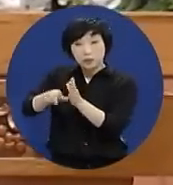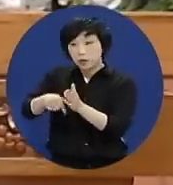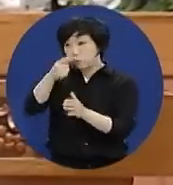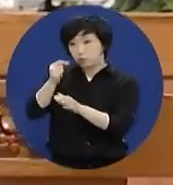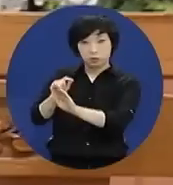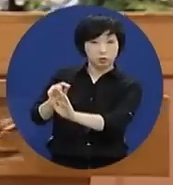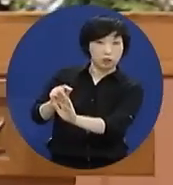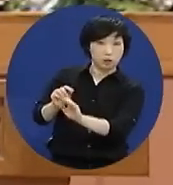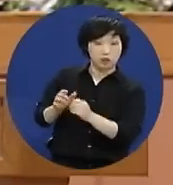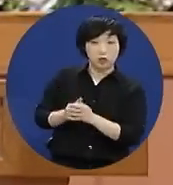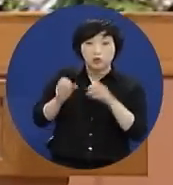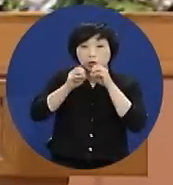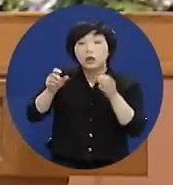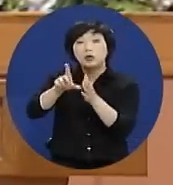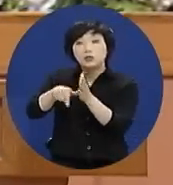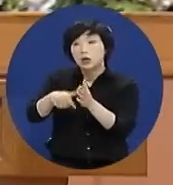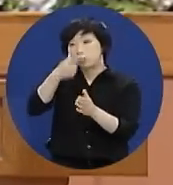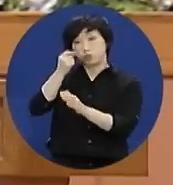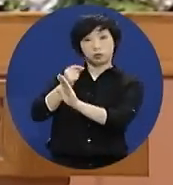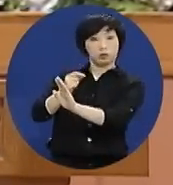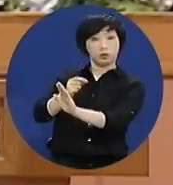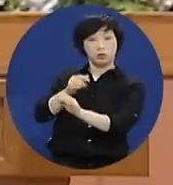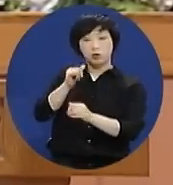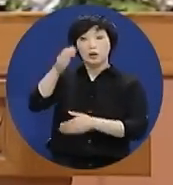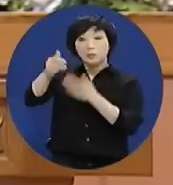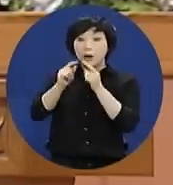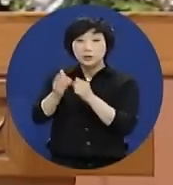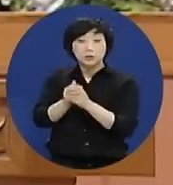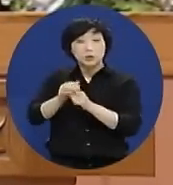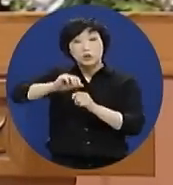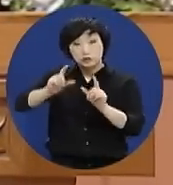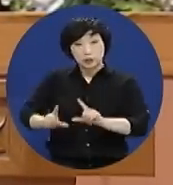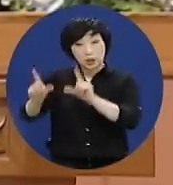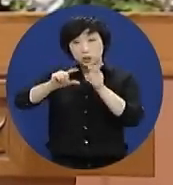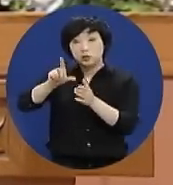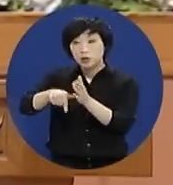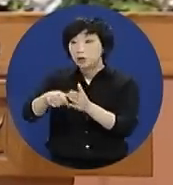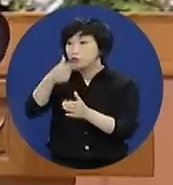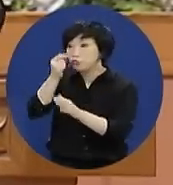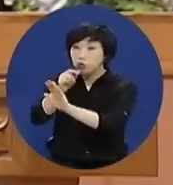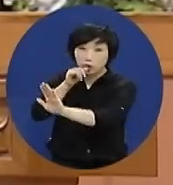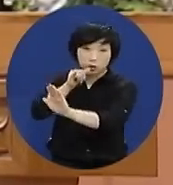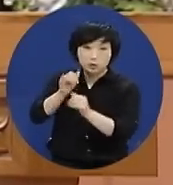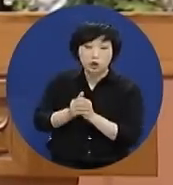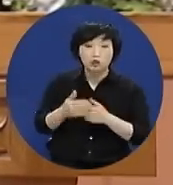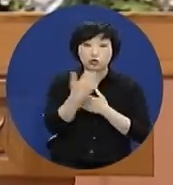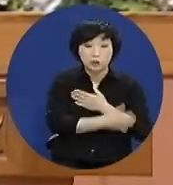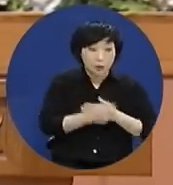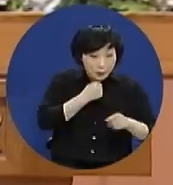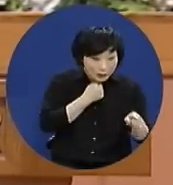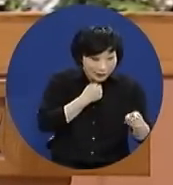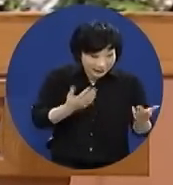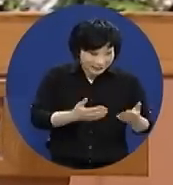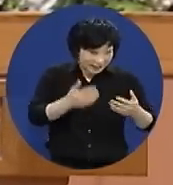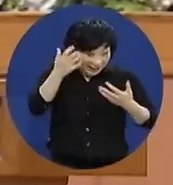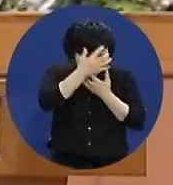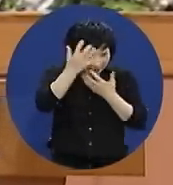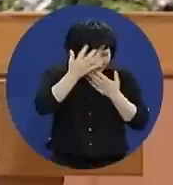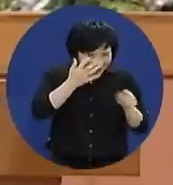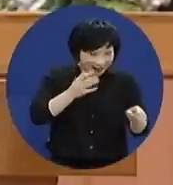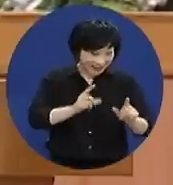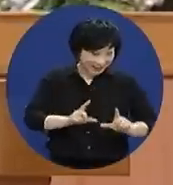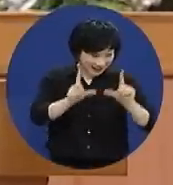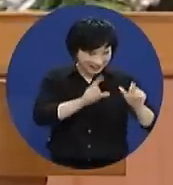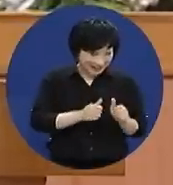祈る時間も伝動する時間もなく神様の御言葉に従って生活する時間もなくなります肉の